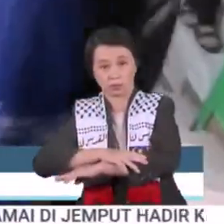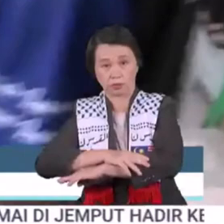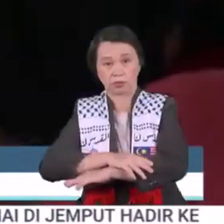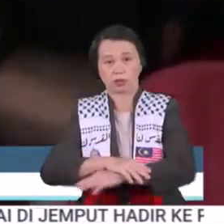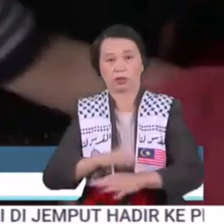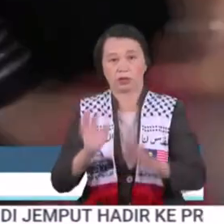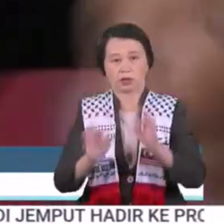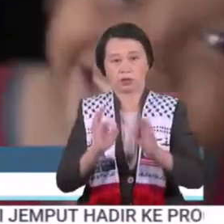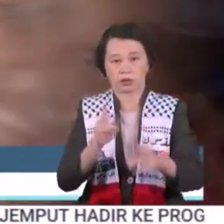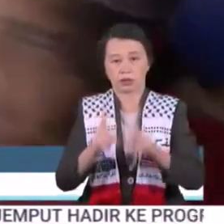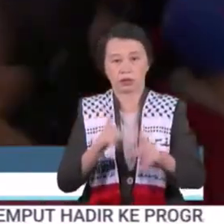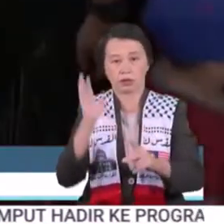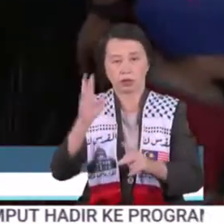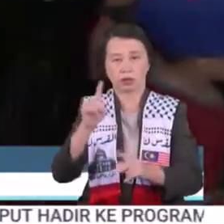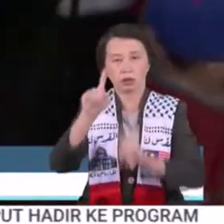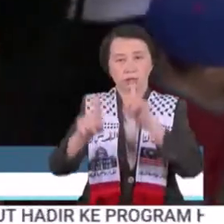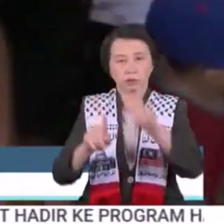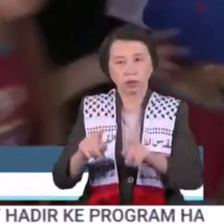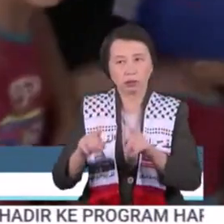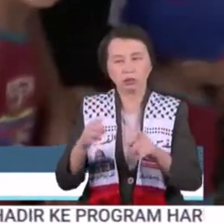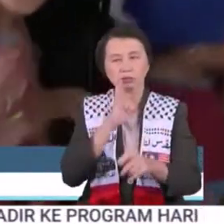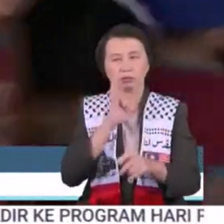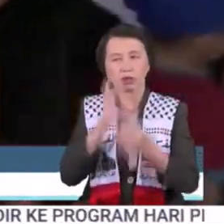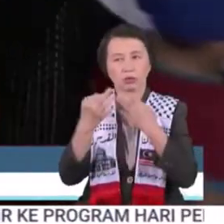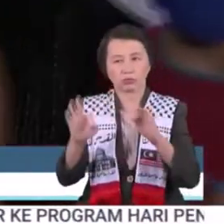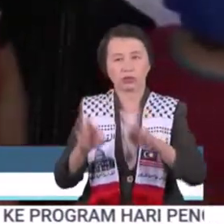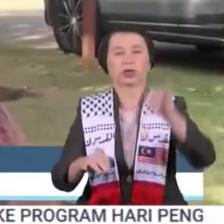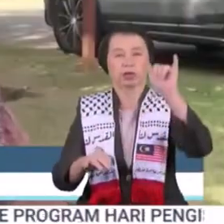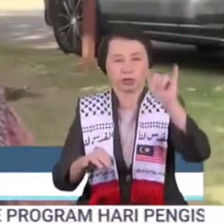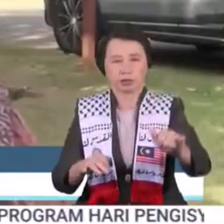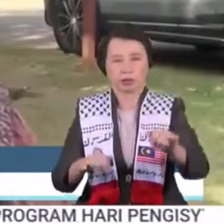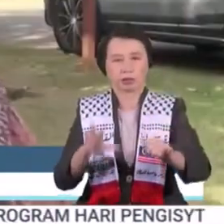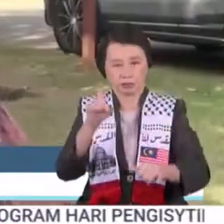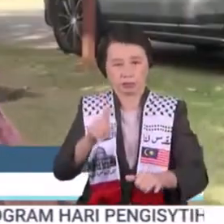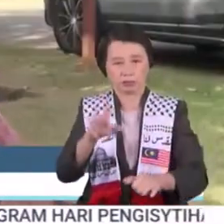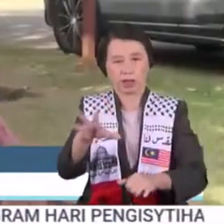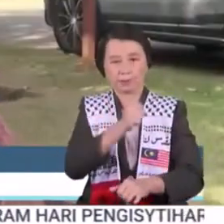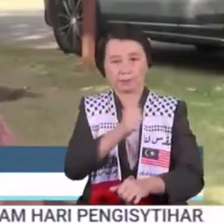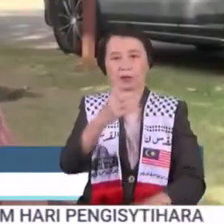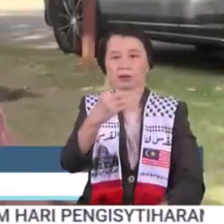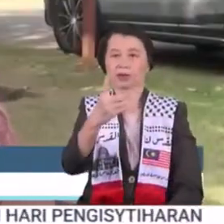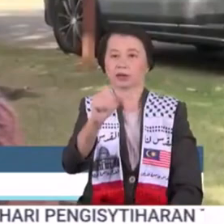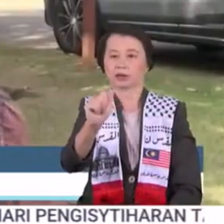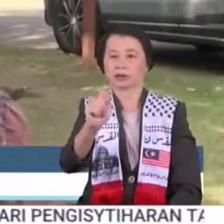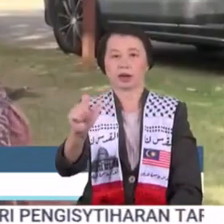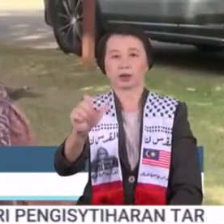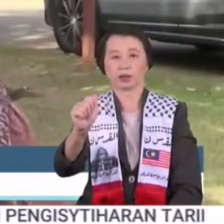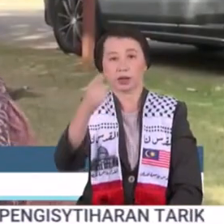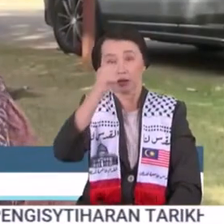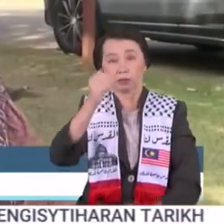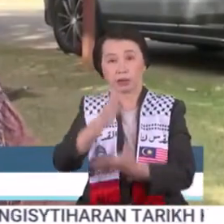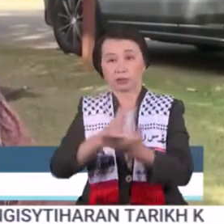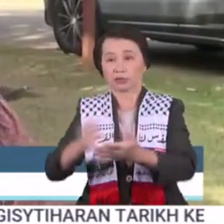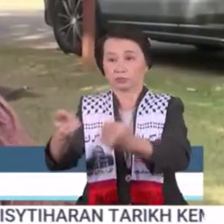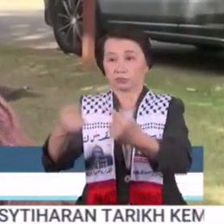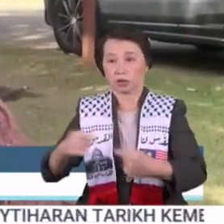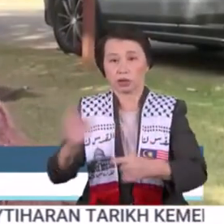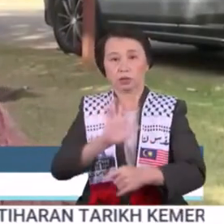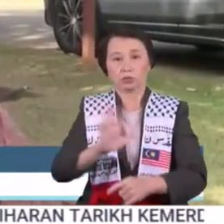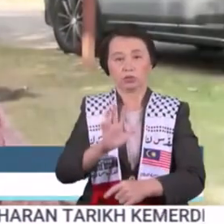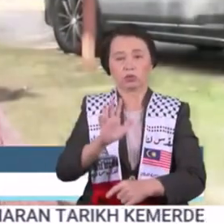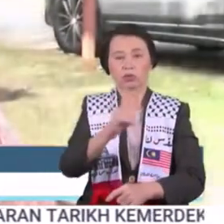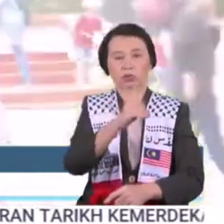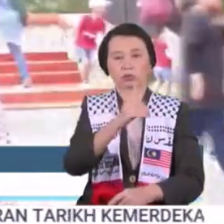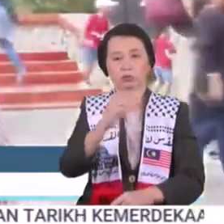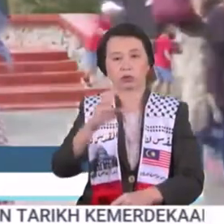cashier kalau biasa pengunjung akan tanya, kata free, memang free. Kita terpaksa ambil data sebab ada setengah yang datang ni pun bukan 100%